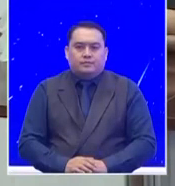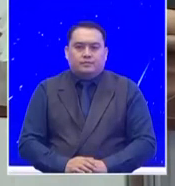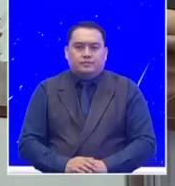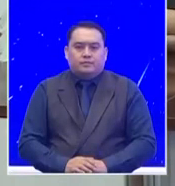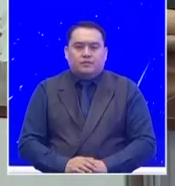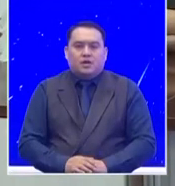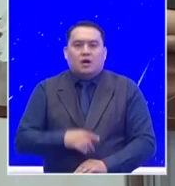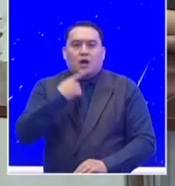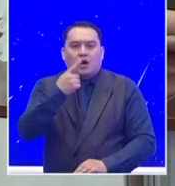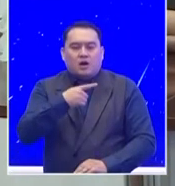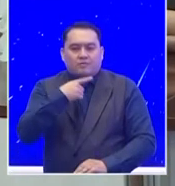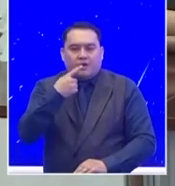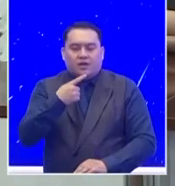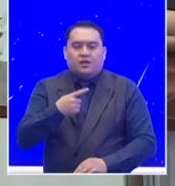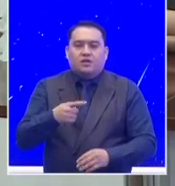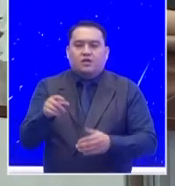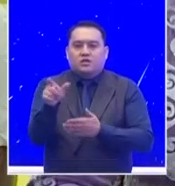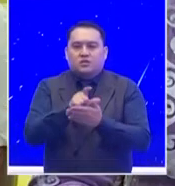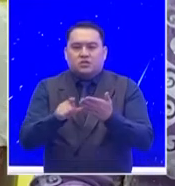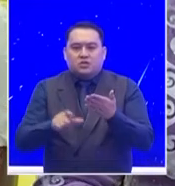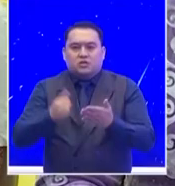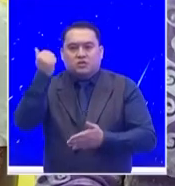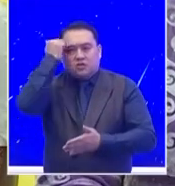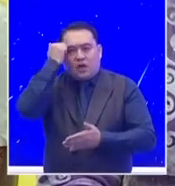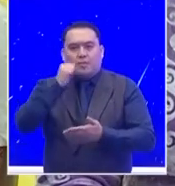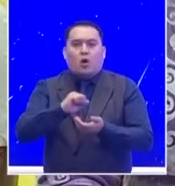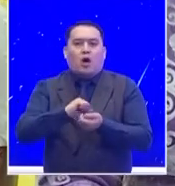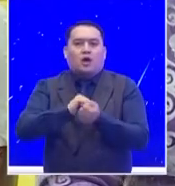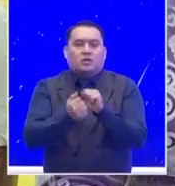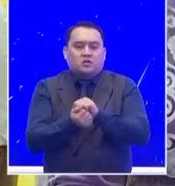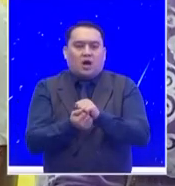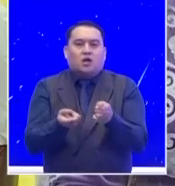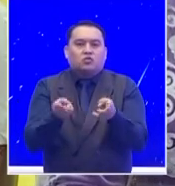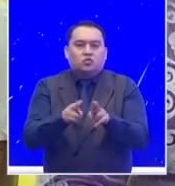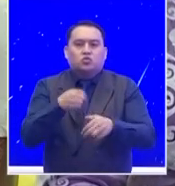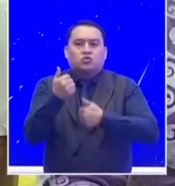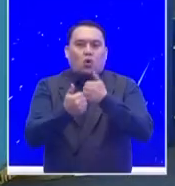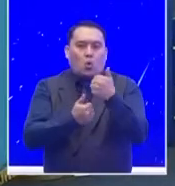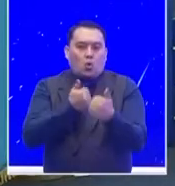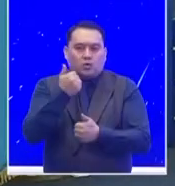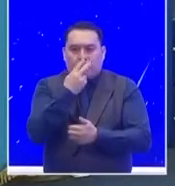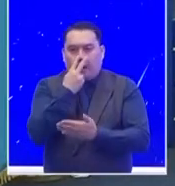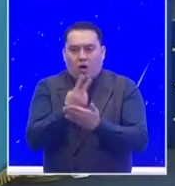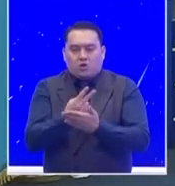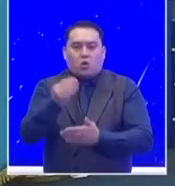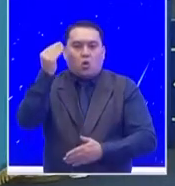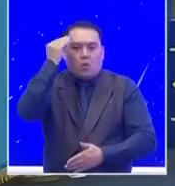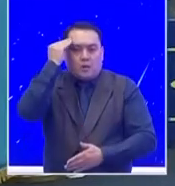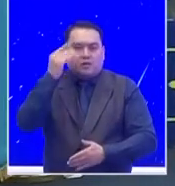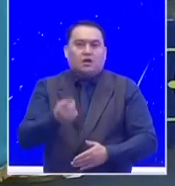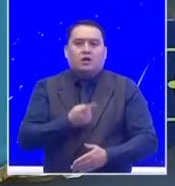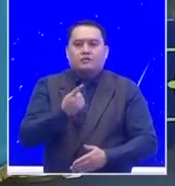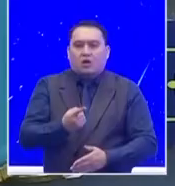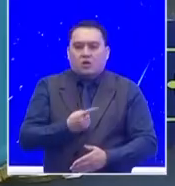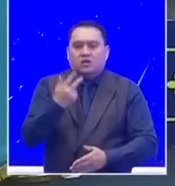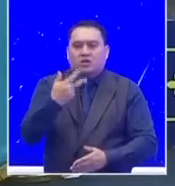Манера чтения, харизма и подача – эти критерии неизменно были и остаются основой на конкурсе чтецов. Продемонстрировать свои навыки оратора вызвались